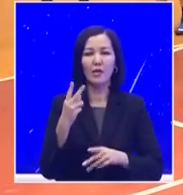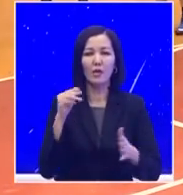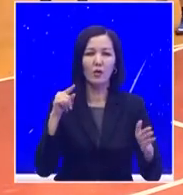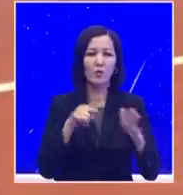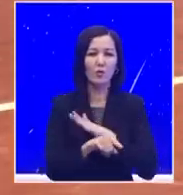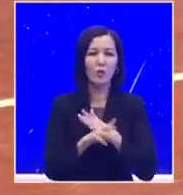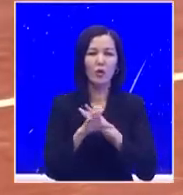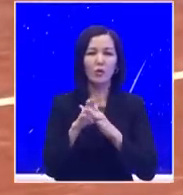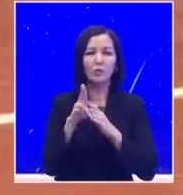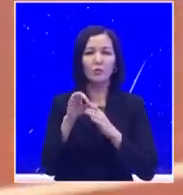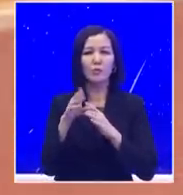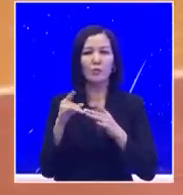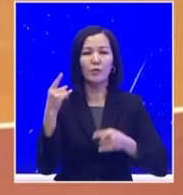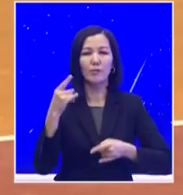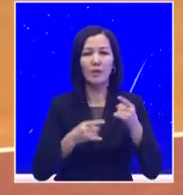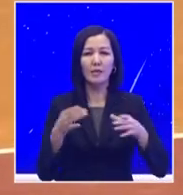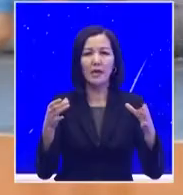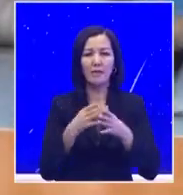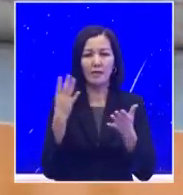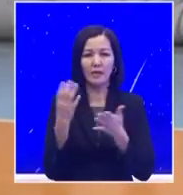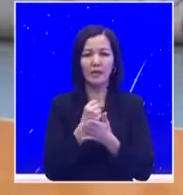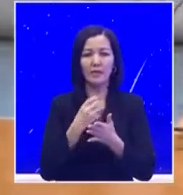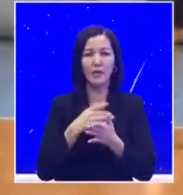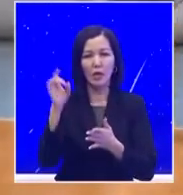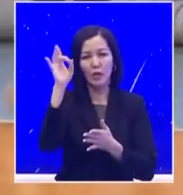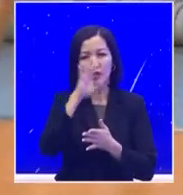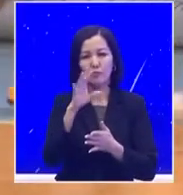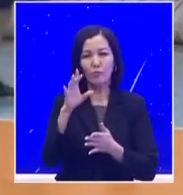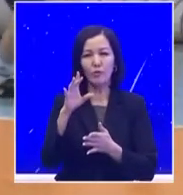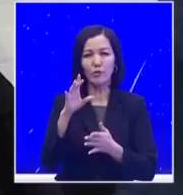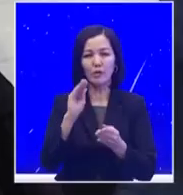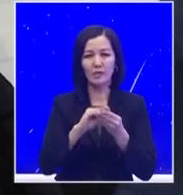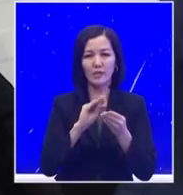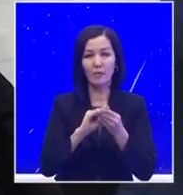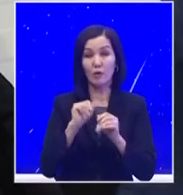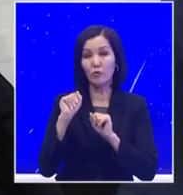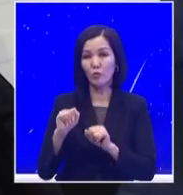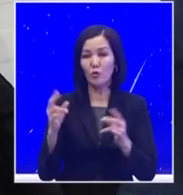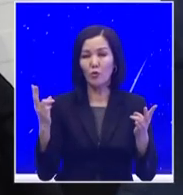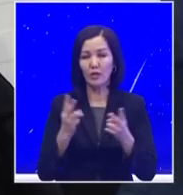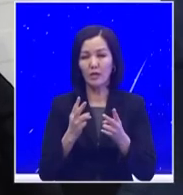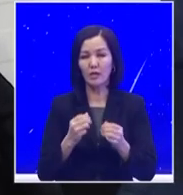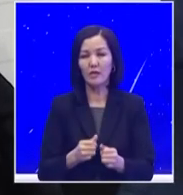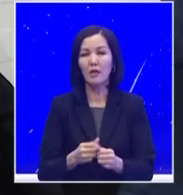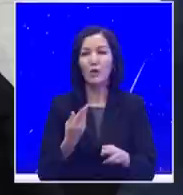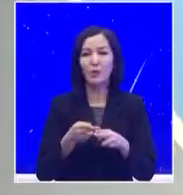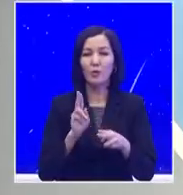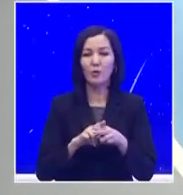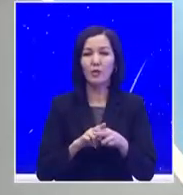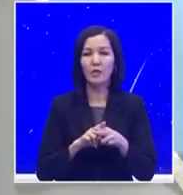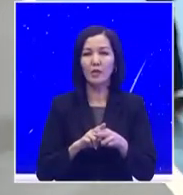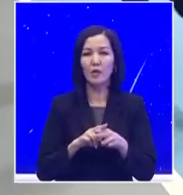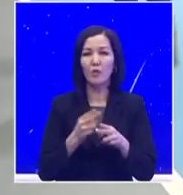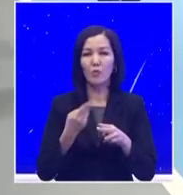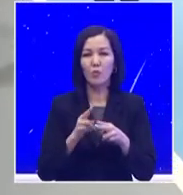спорт медиа командасы жеңімпаз болып танылды. Биыл оларға чемпиондық атағын сақтап қалу үшін өте қиын болары сөзсіз, дейді ұйымдастырушылар. Өйткені осы